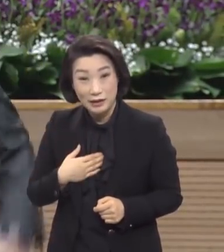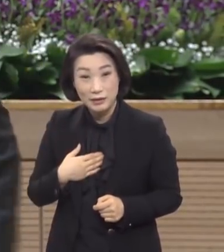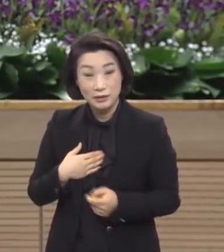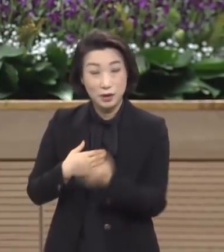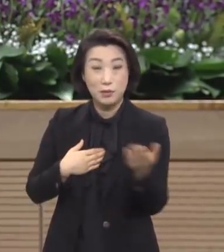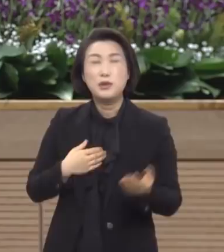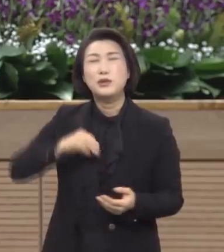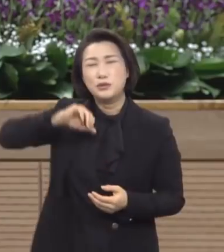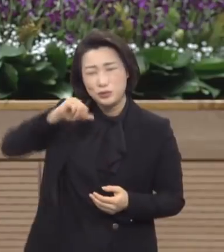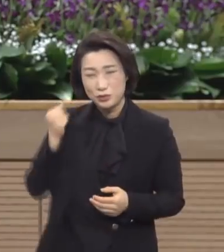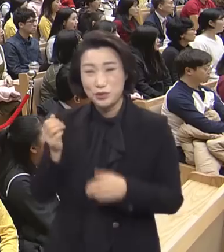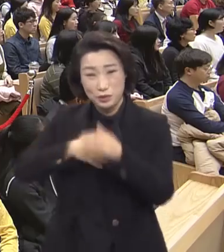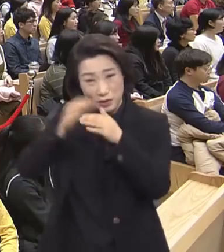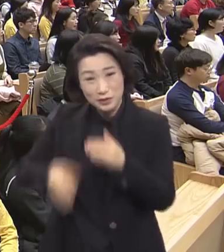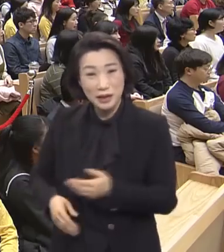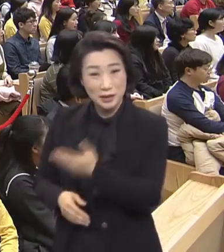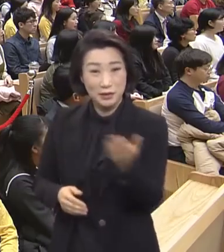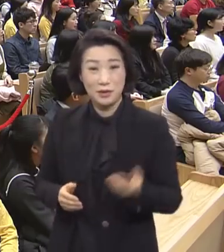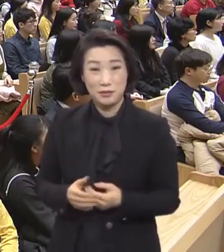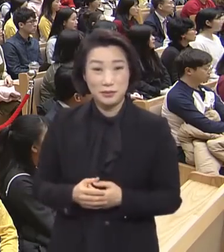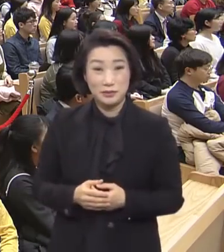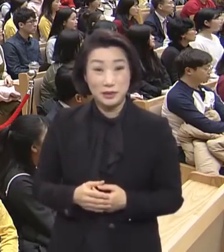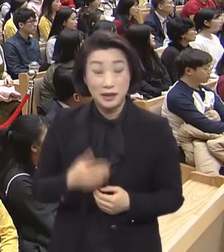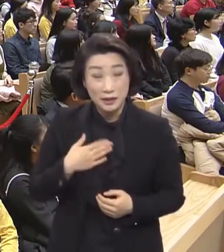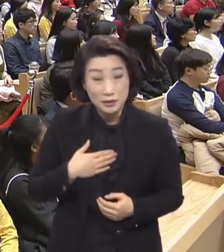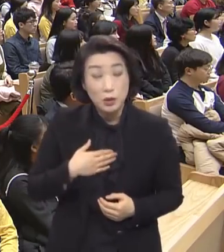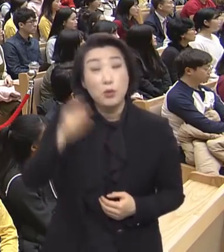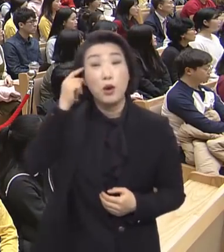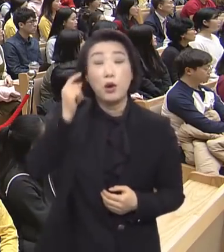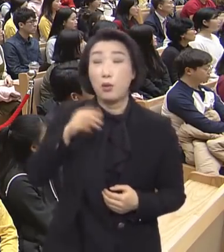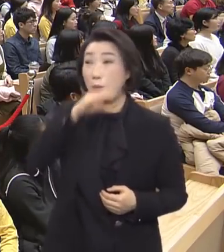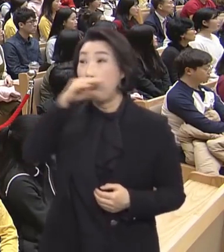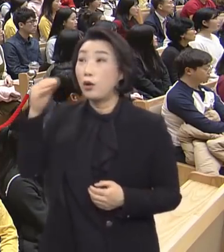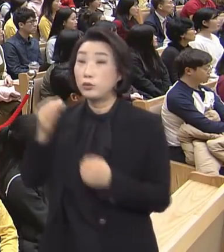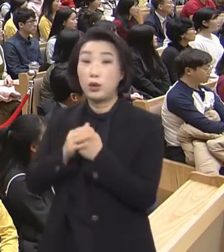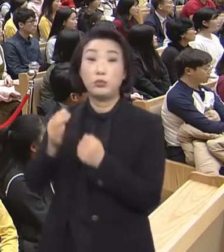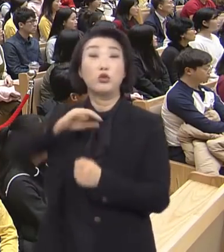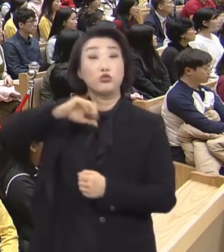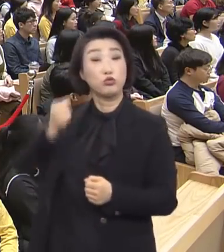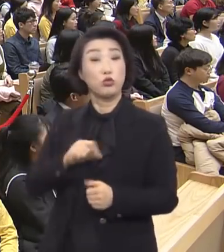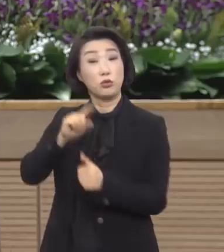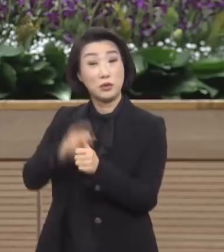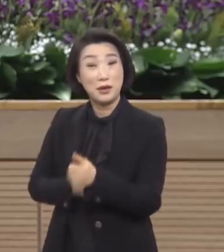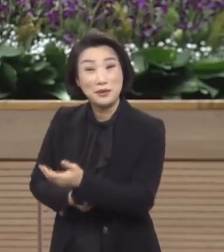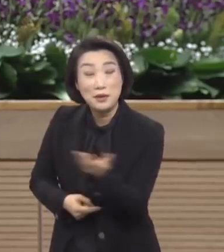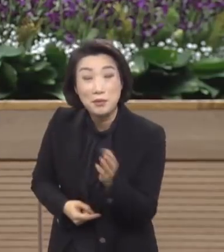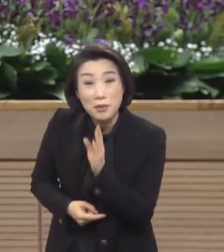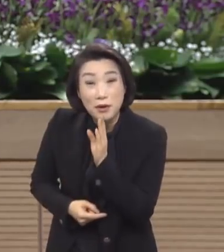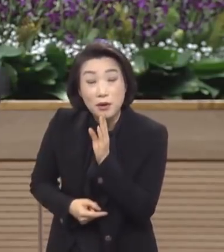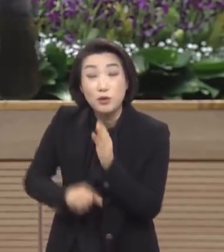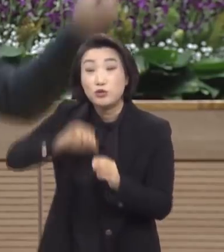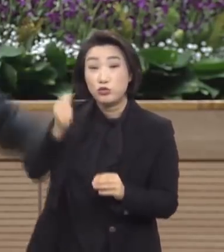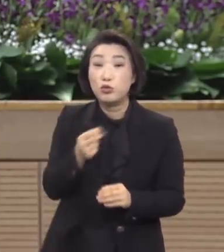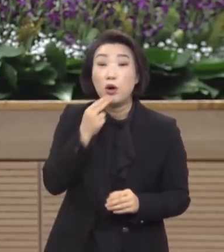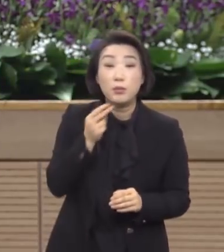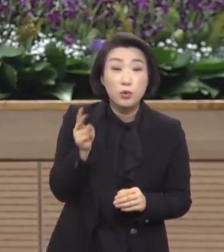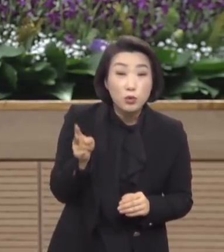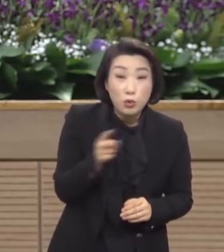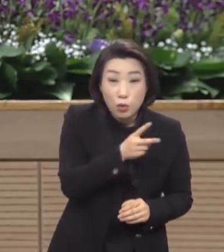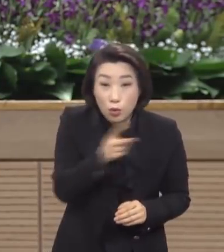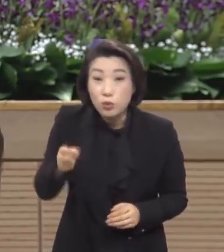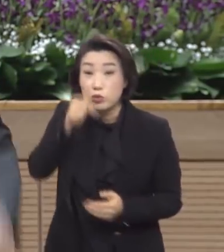절대 복종한다 이 말이요. 네, 옳은데 어떻게 복종을 안 해? 복종 안 하면